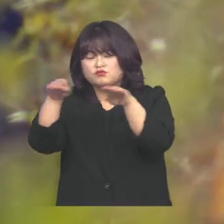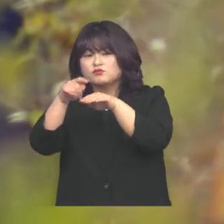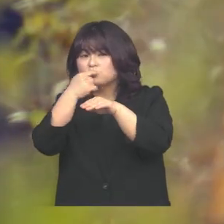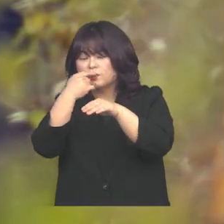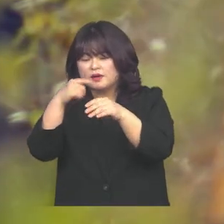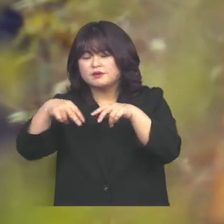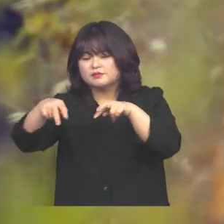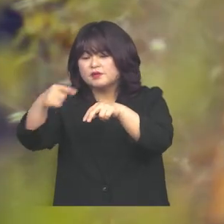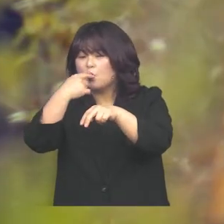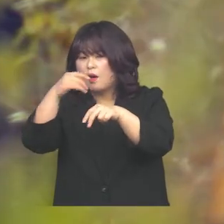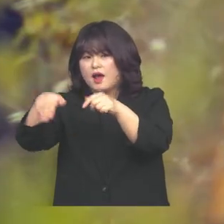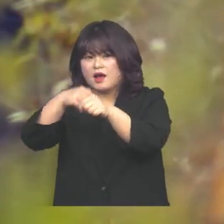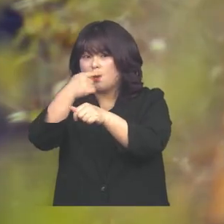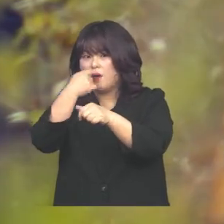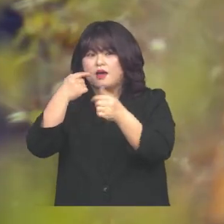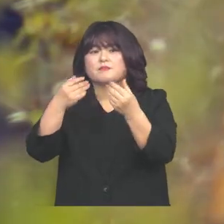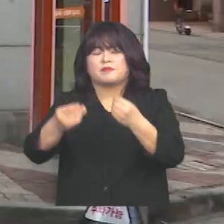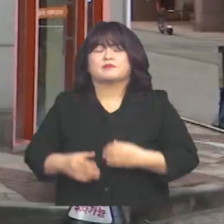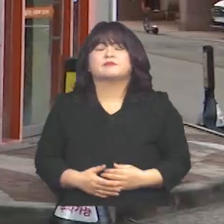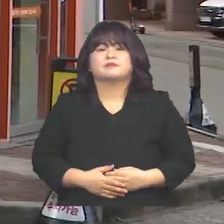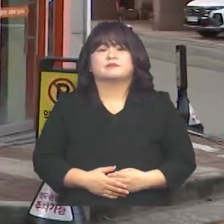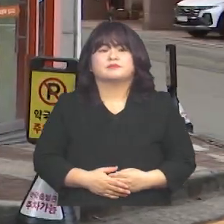교통안전시설과 보행환경도 점검했습니다.